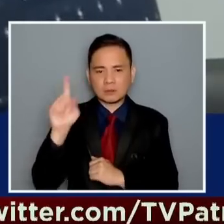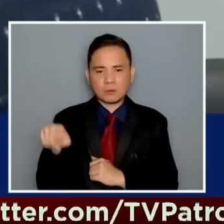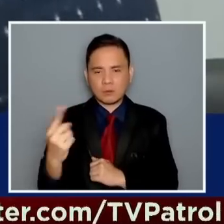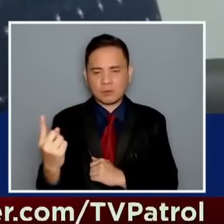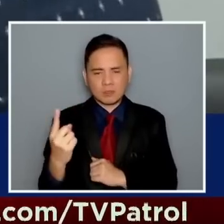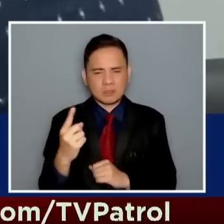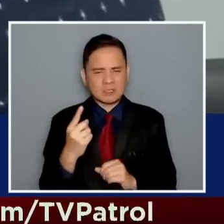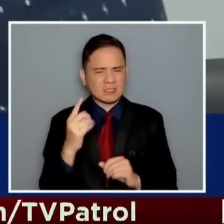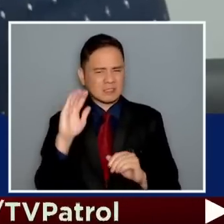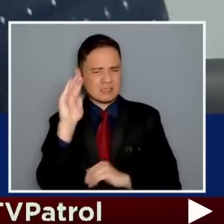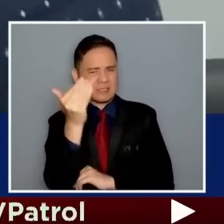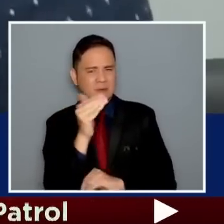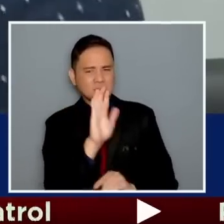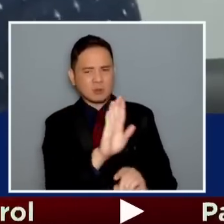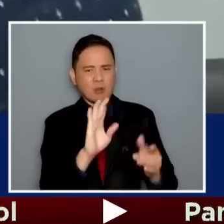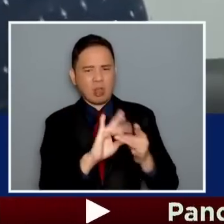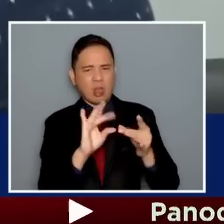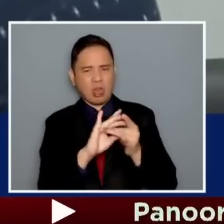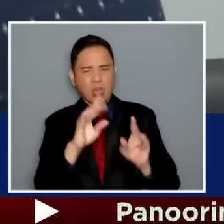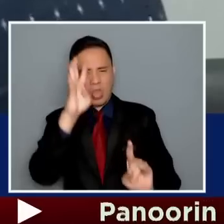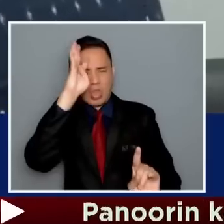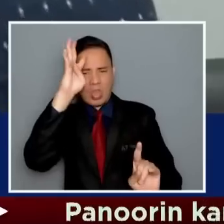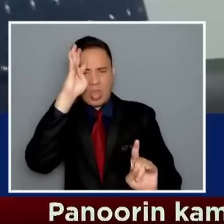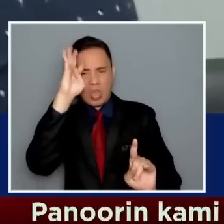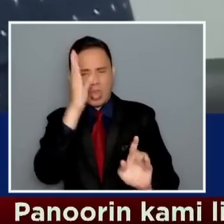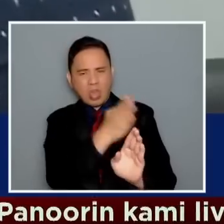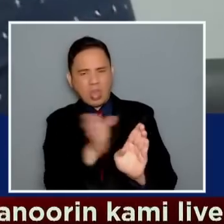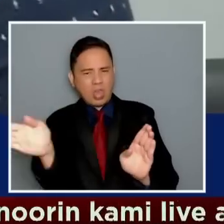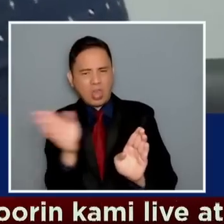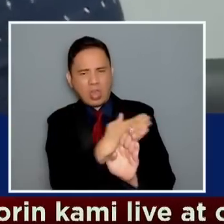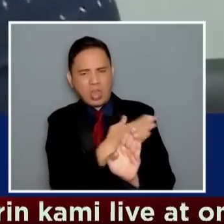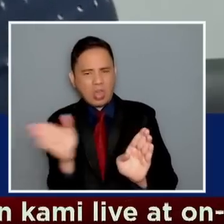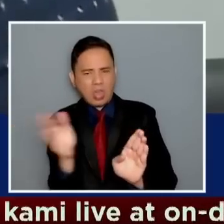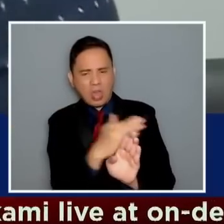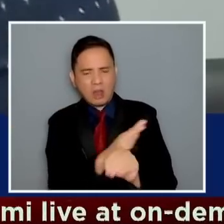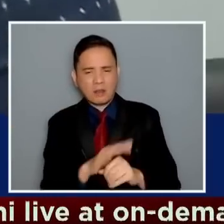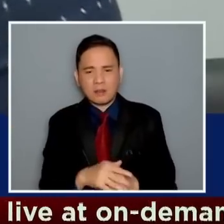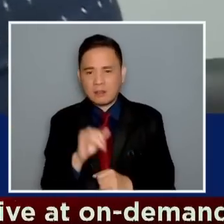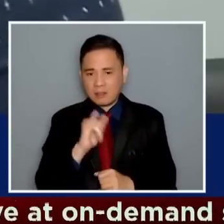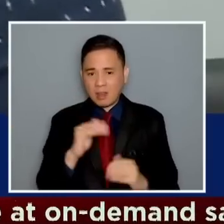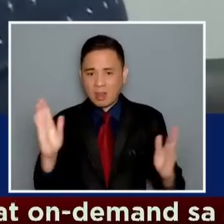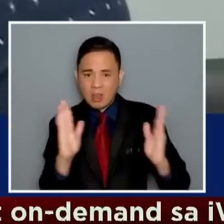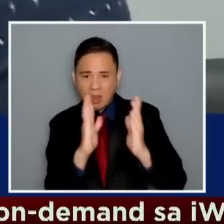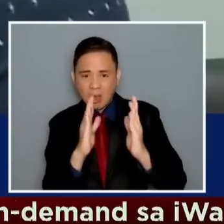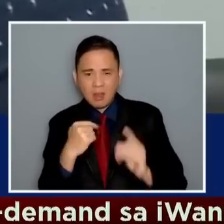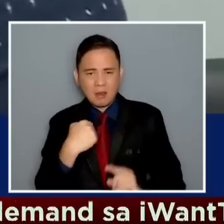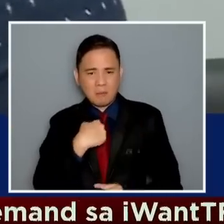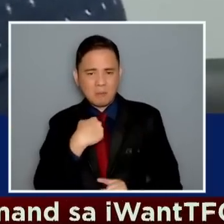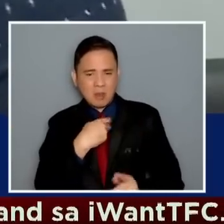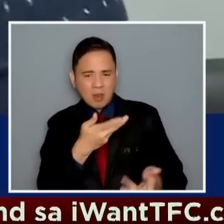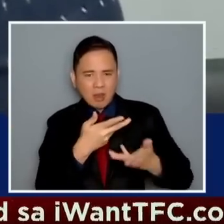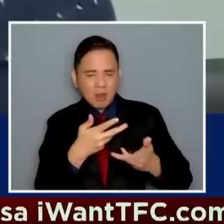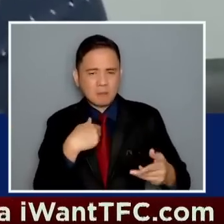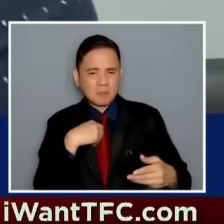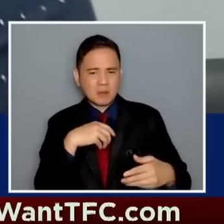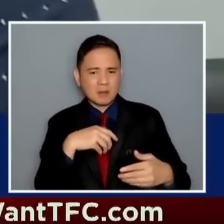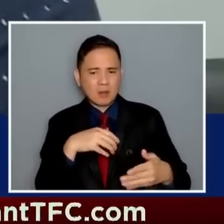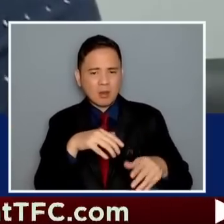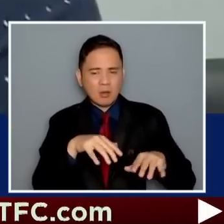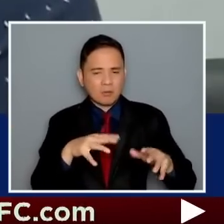sa kwento ngayon na lumalabas sa hearing na nasa harapan ko daw yung tao naghihingalo, na hindi ako gumawa ng kahit